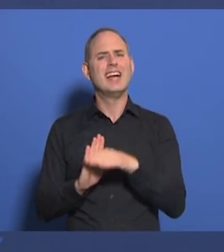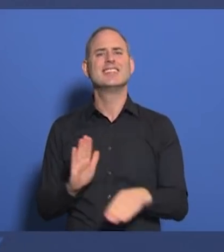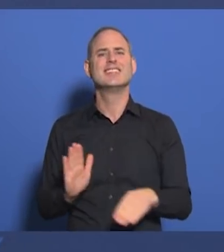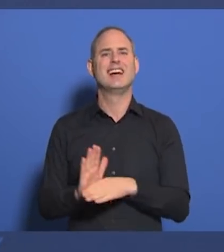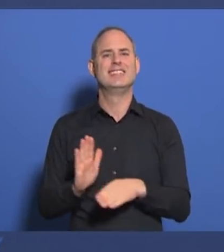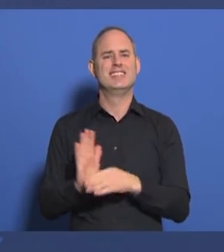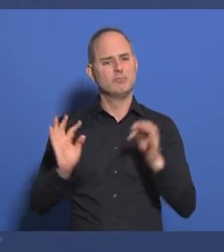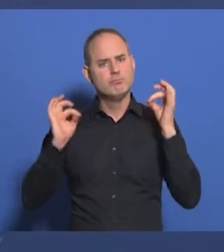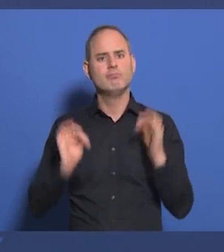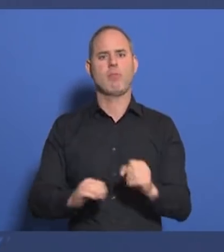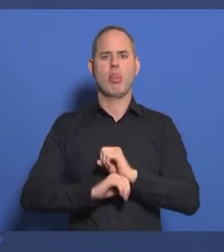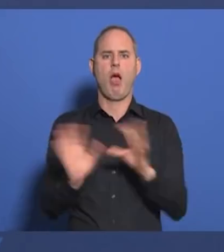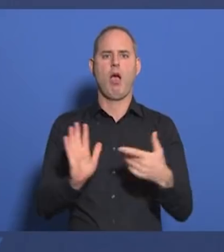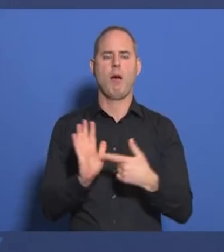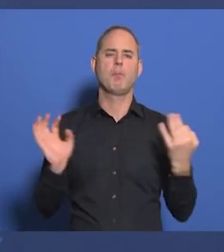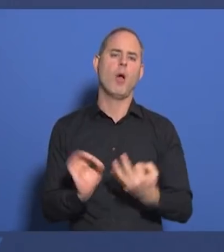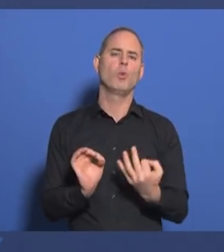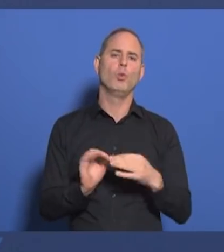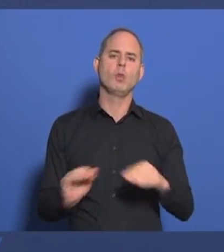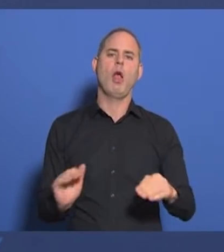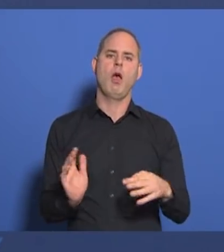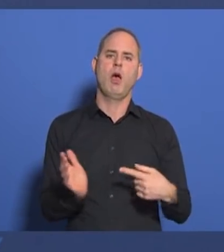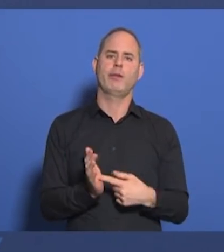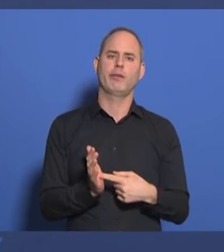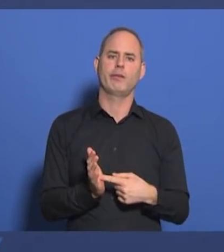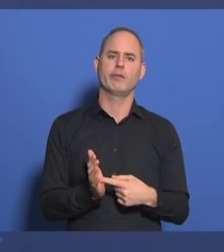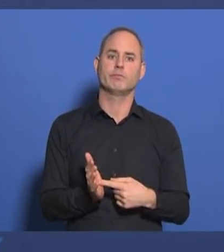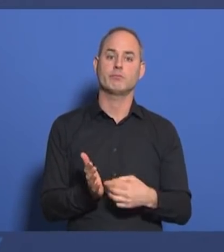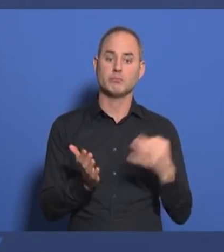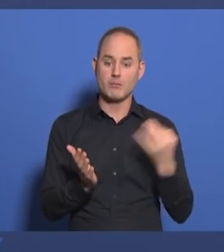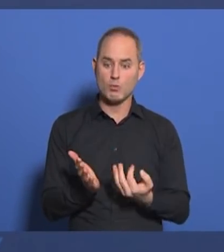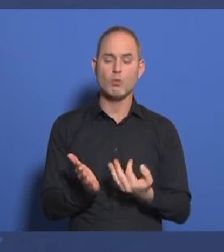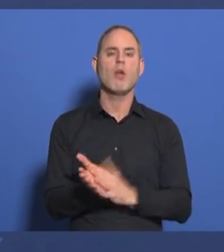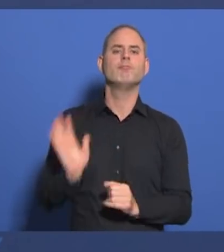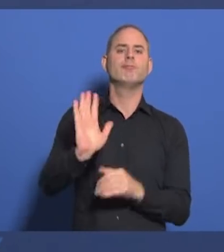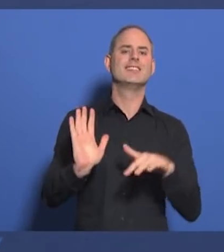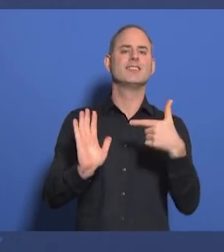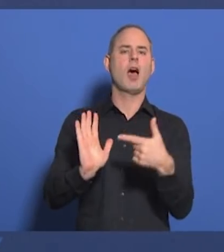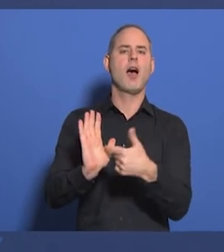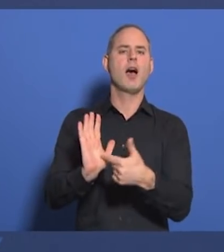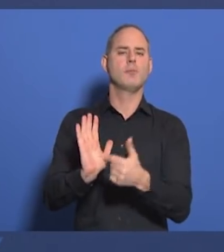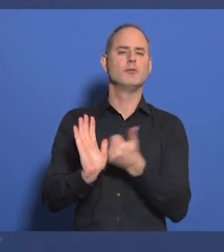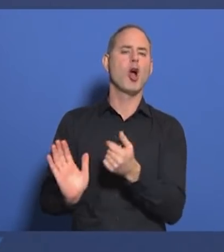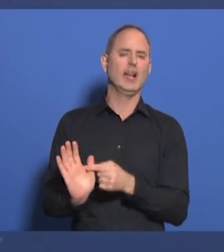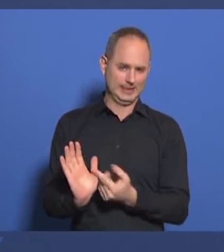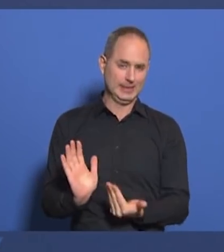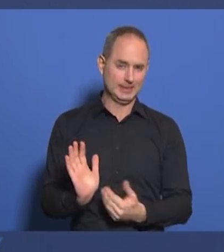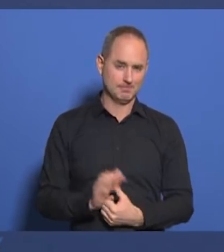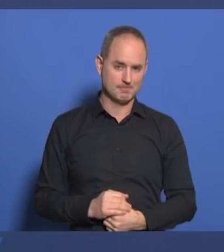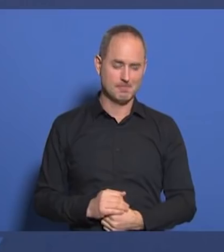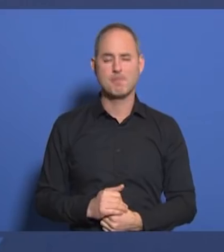wenn sie wirklich notwendig ist. Einige dieser Möglichkeiten brauchen wir im Übrigen auch für einen